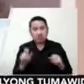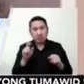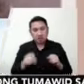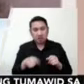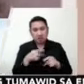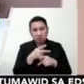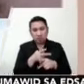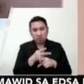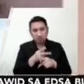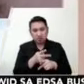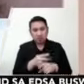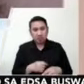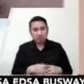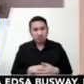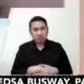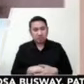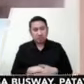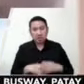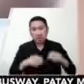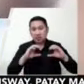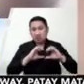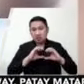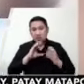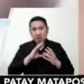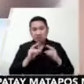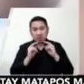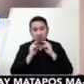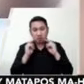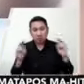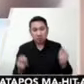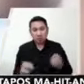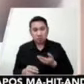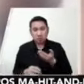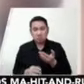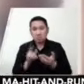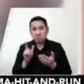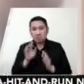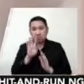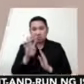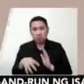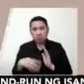Corrections. Para sa GMA Integrated News, Ivan Mayrina, nakatutok, 24 Horas.